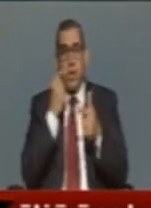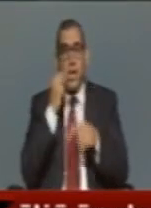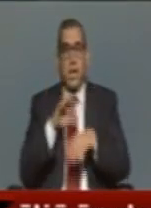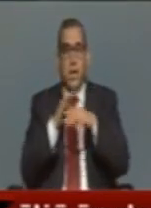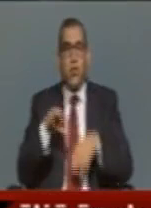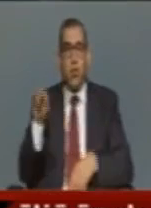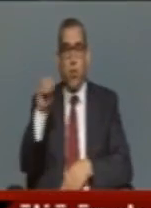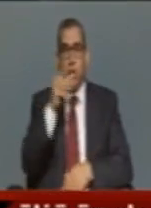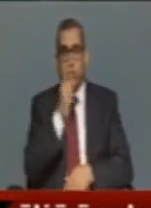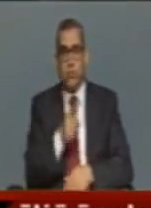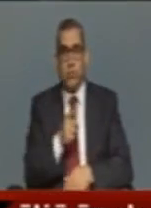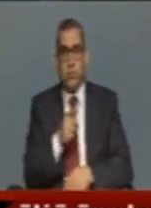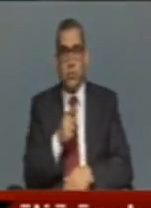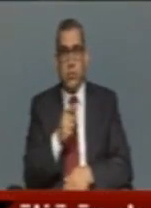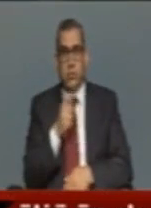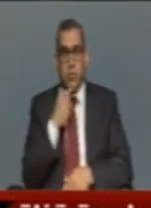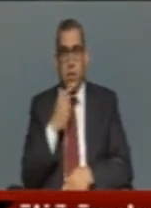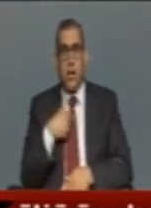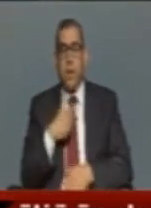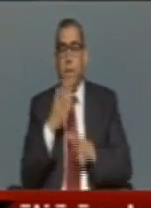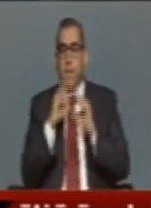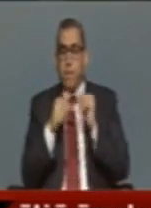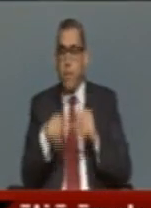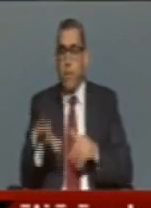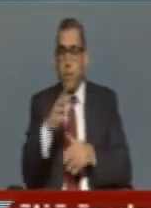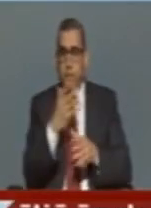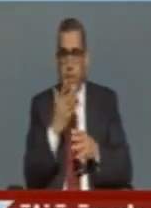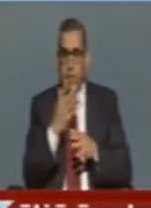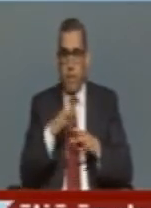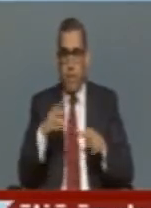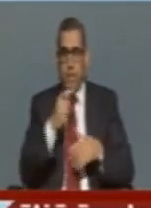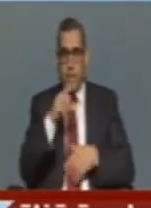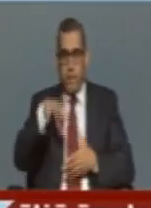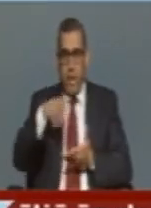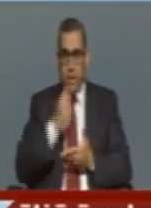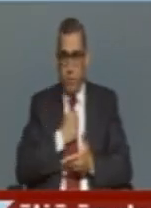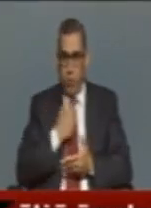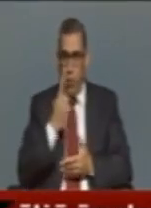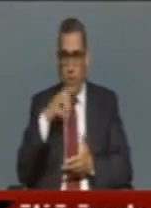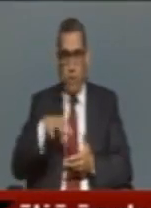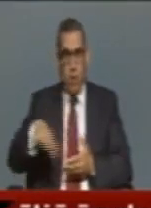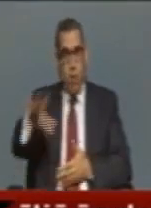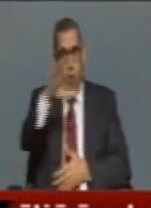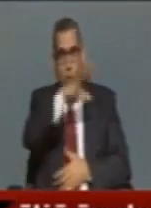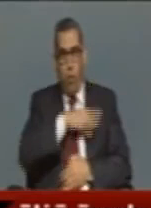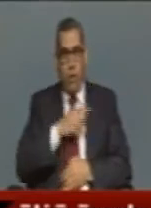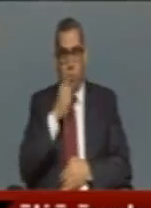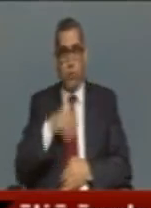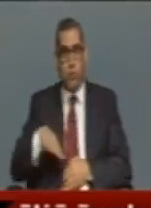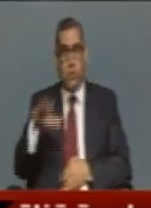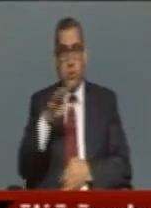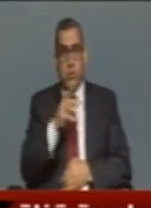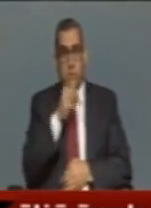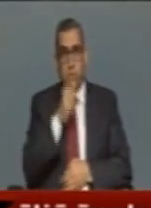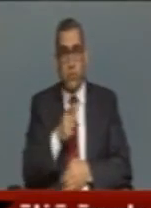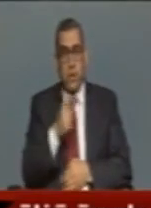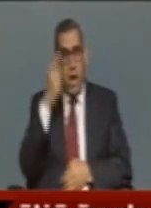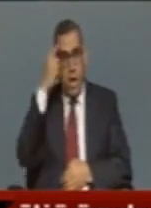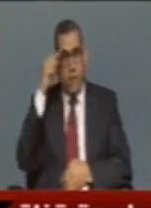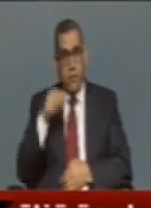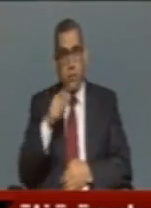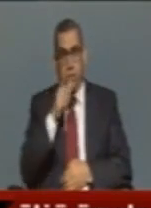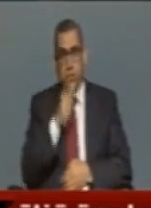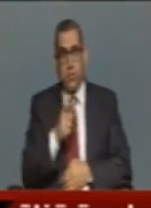هي بلدنا ولا بلدي؟ بلدنا كلنا، بلدنا كلنا. فانتوا لازم تعرفوا، تعرفوا مين يا اهل